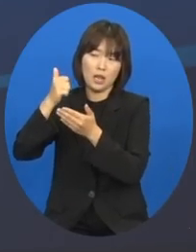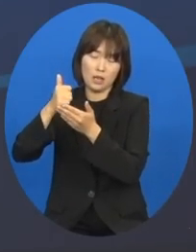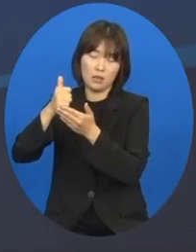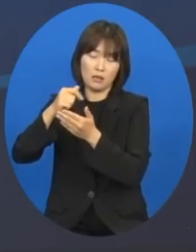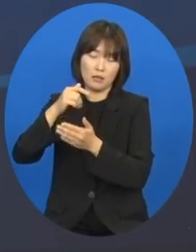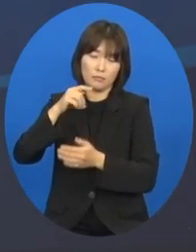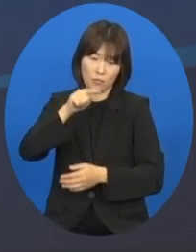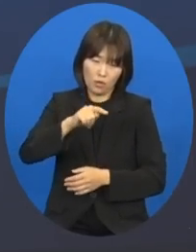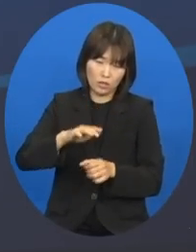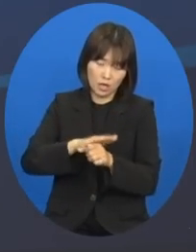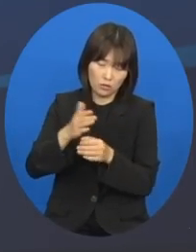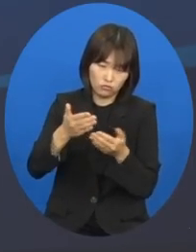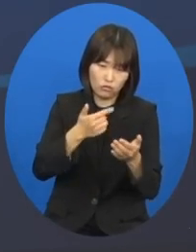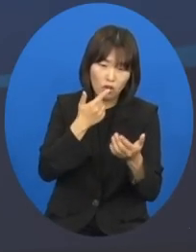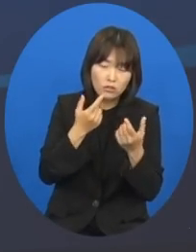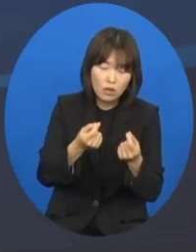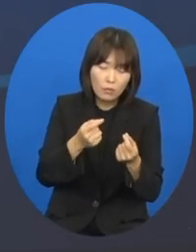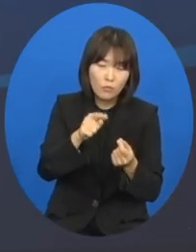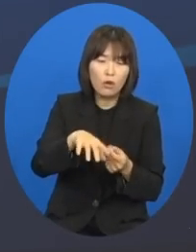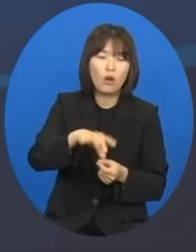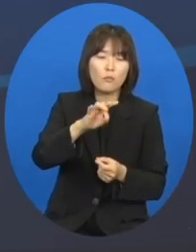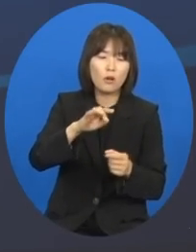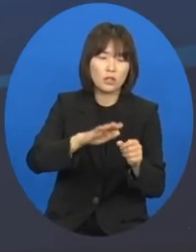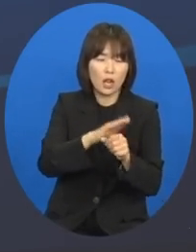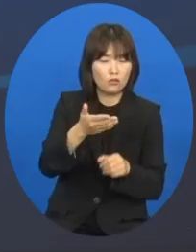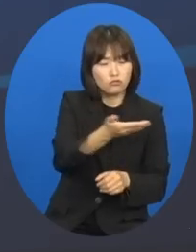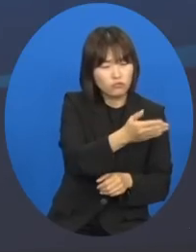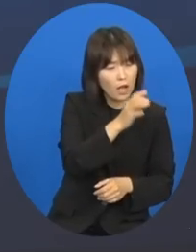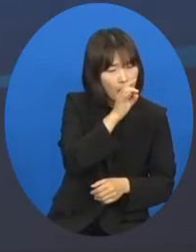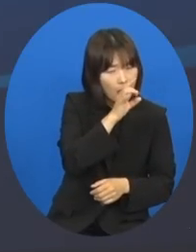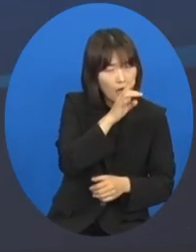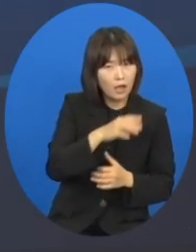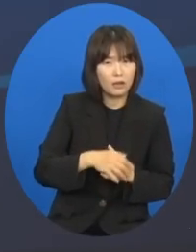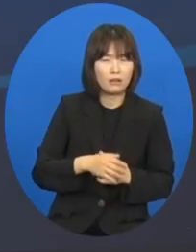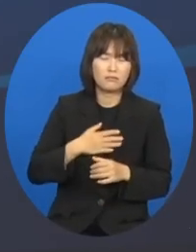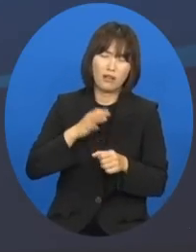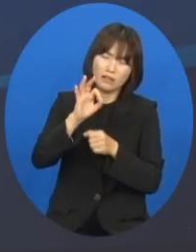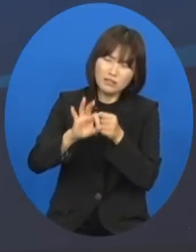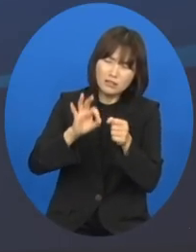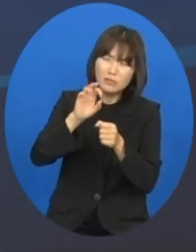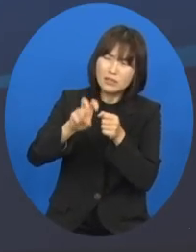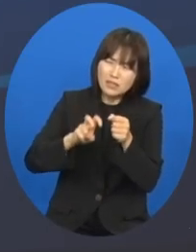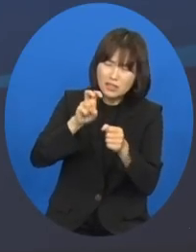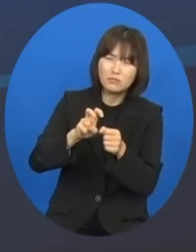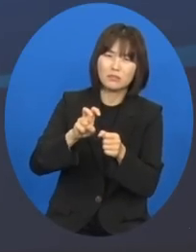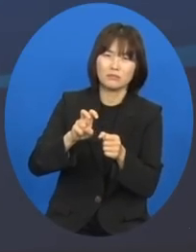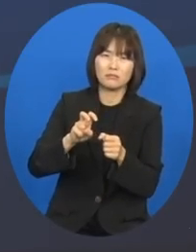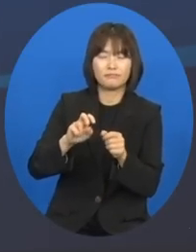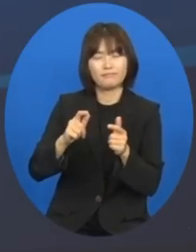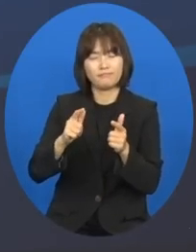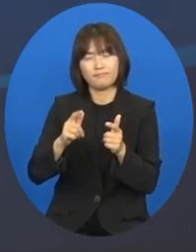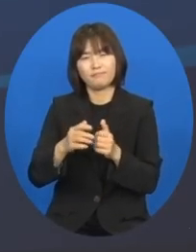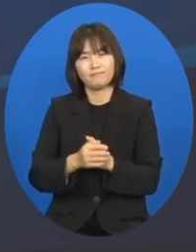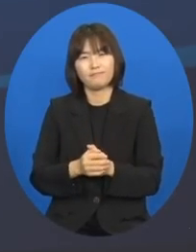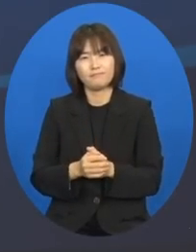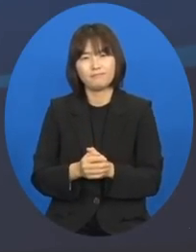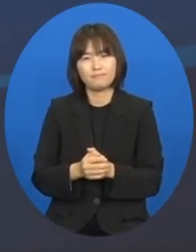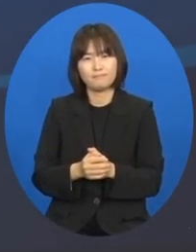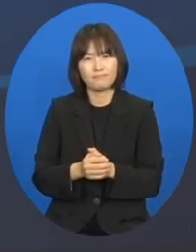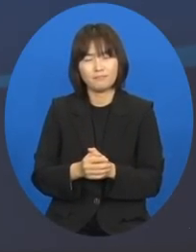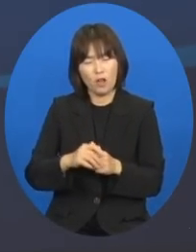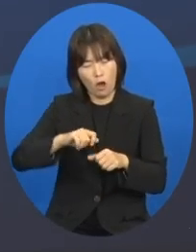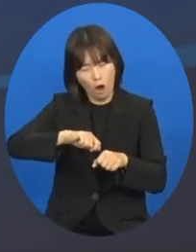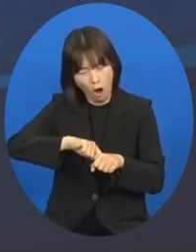너가 먼저 다가가 주면 안 되겠니 제가 10년째 이러고 있습니다 20년째 아니 항상 찔끔찔끔